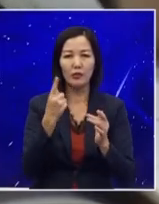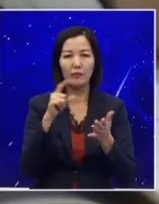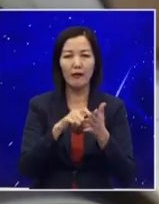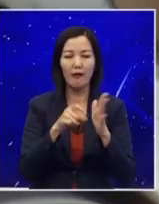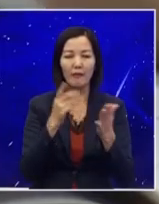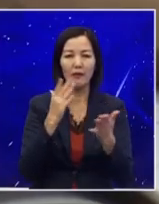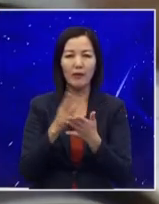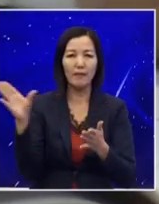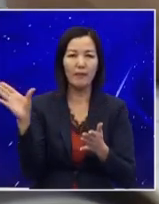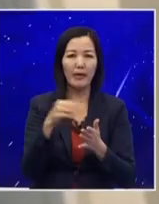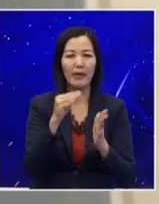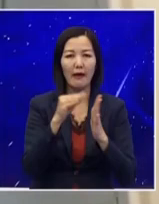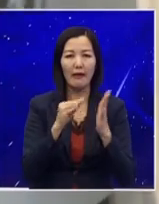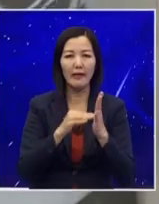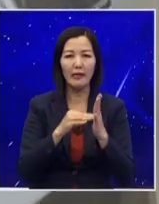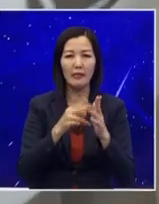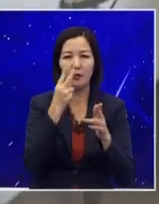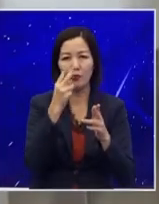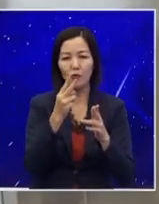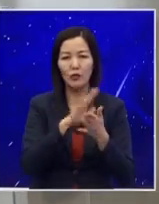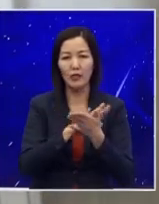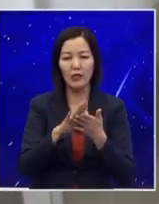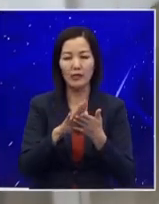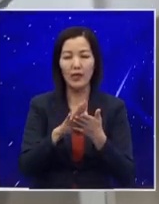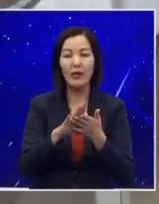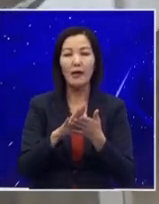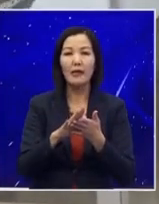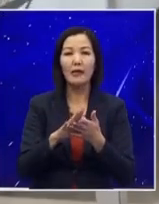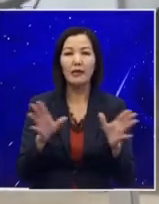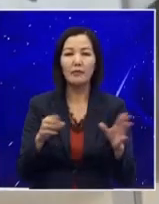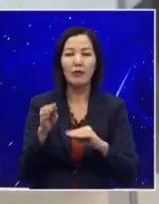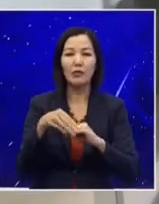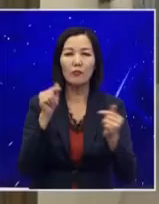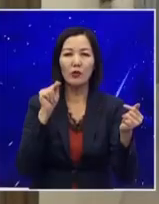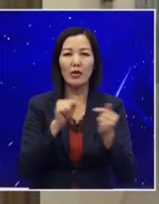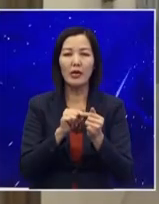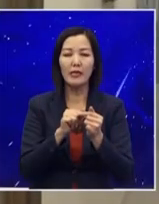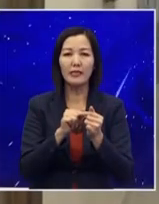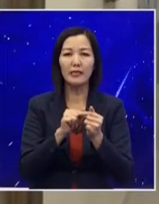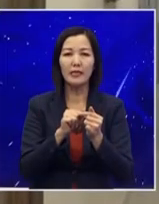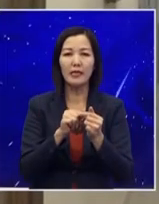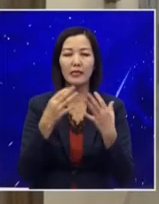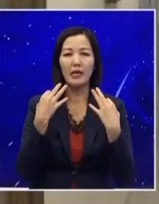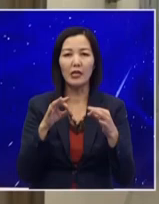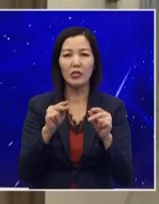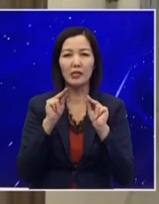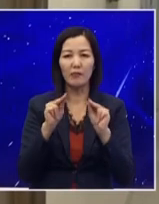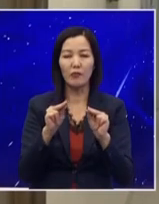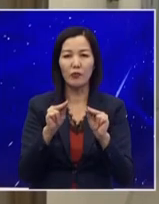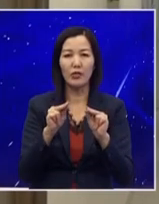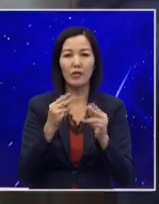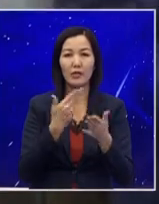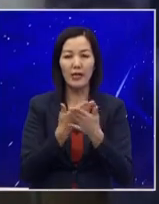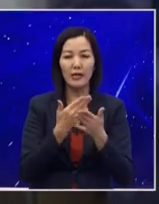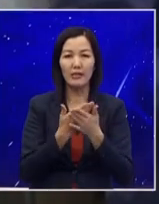бар. Бәрі әйнеге сікпен ашық форматта орналасқан. Бұл сыбайлас жемқорлыққа қарсы күрестің ашықтығын айғақтайды. Мұнда